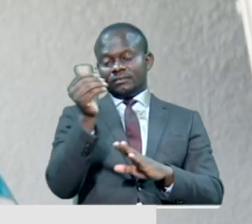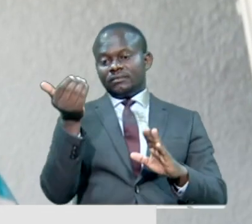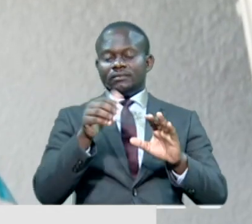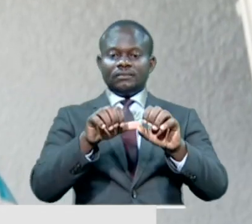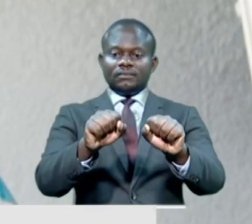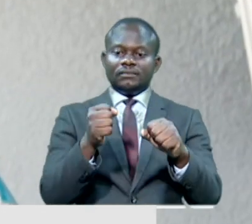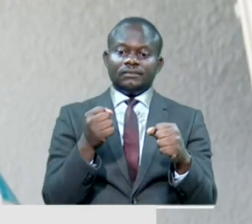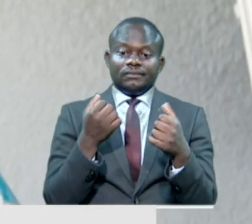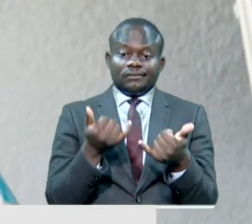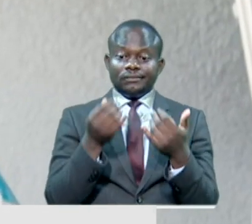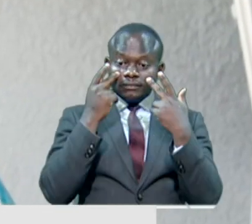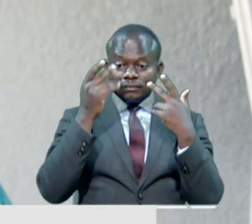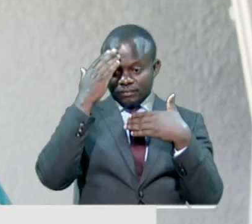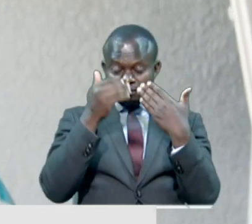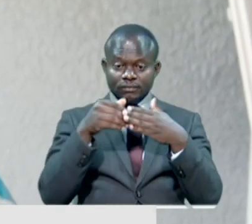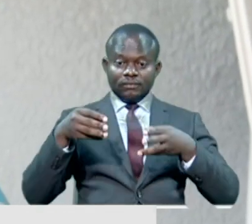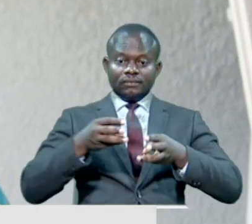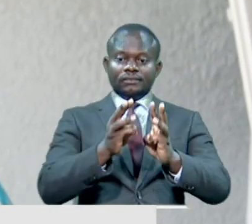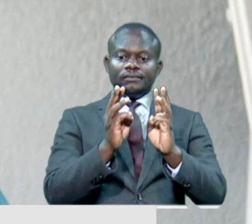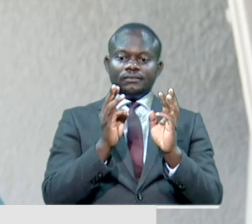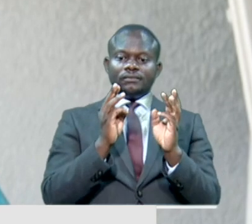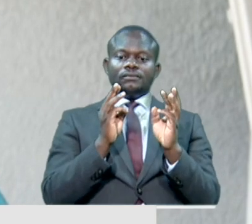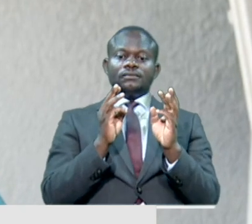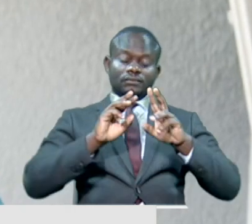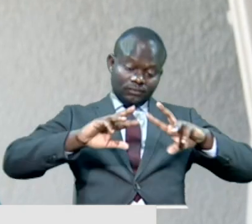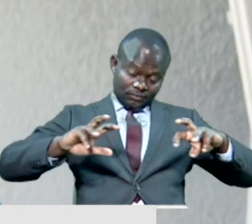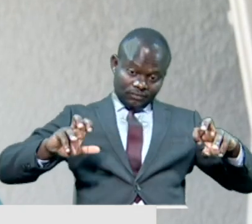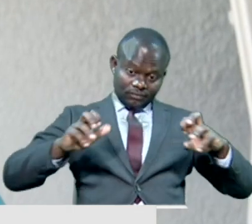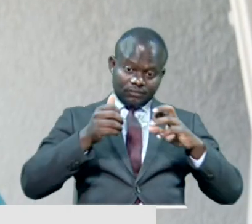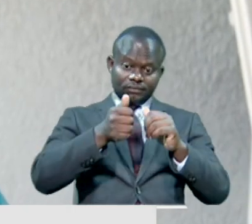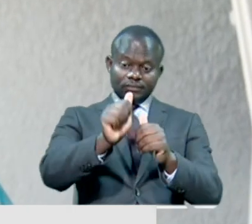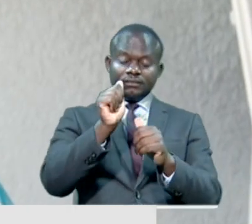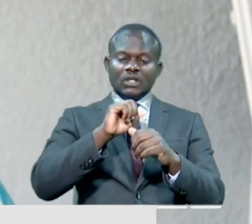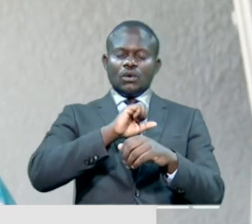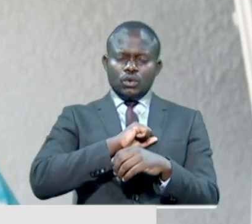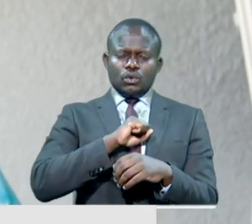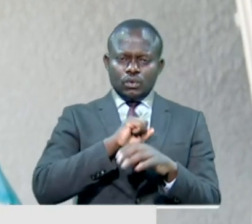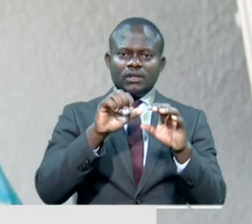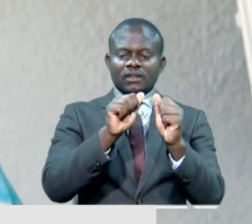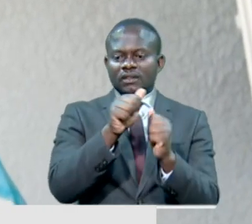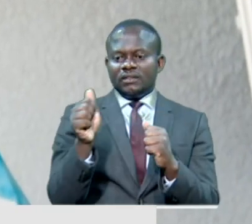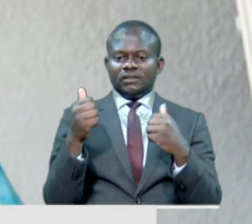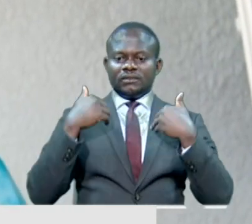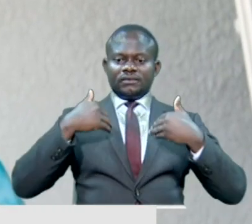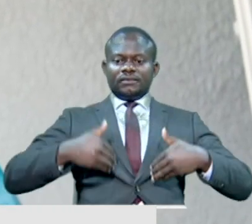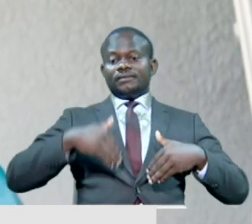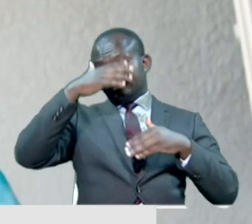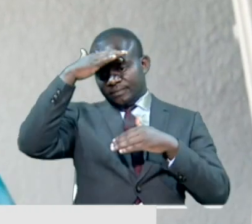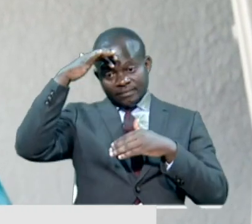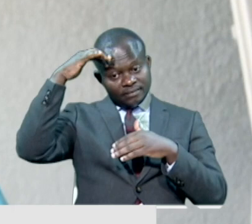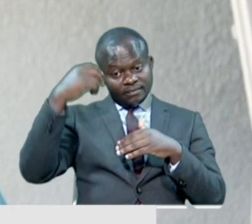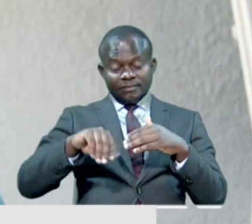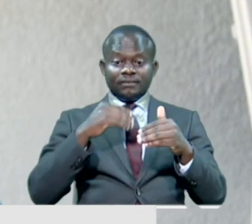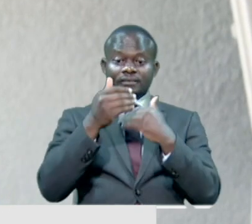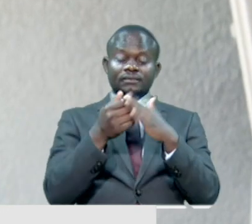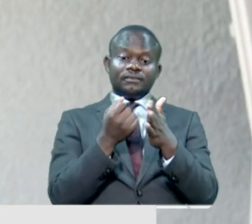zifatwa usanga rero kubera n'uburyo bwo gusuzuma icyo gituntu kiba cyafashe izindi ngingo bigorana